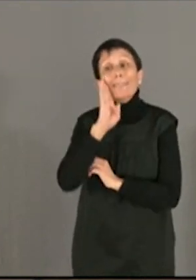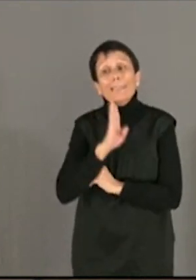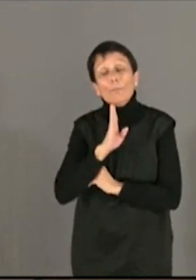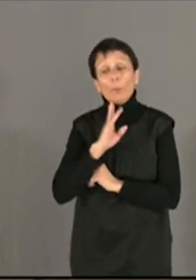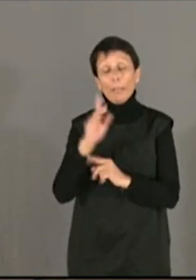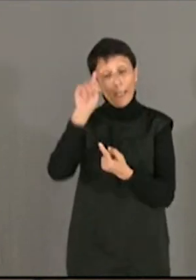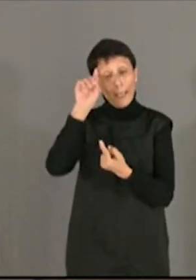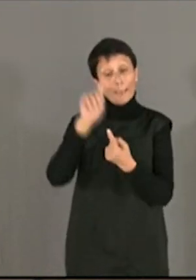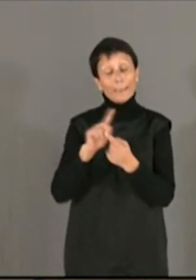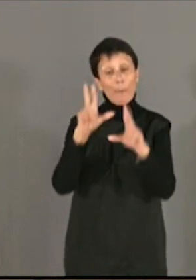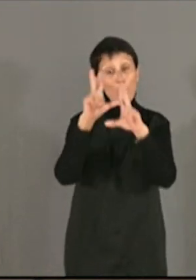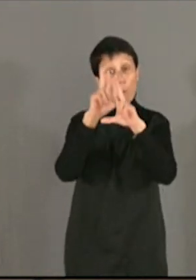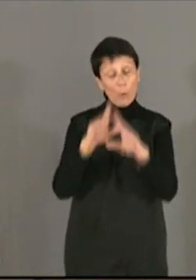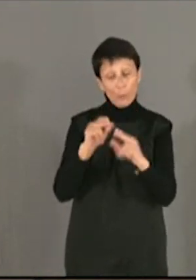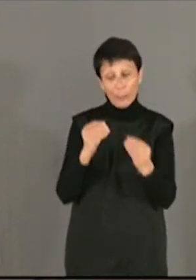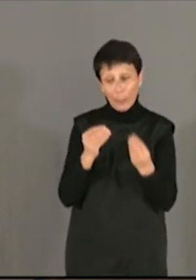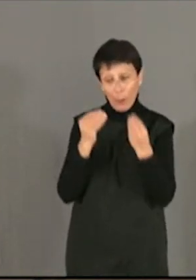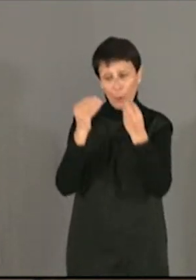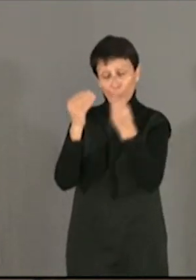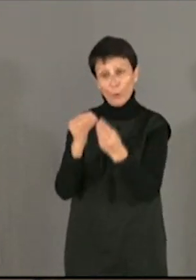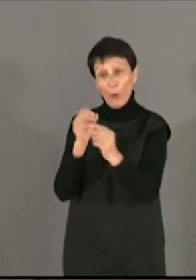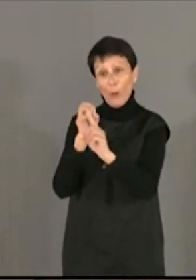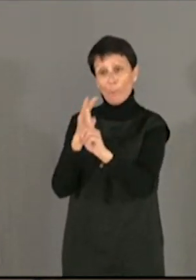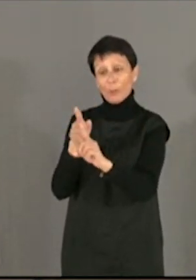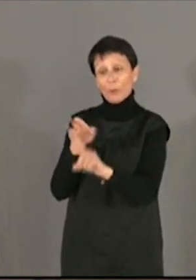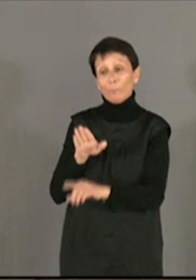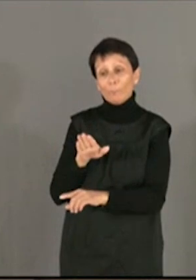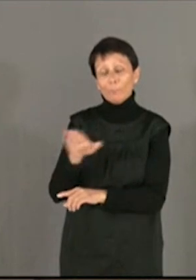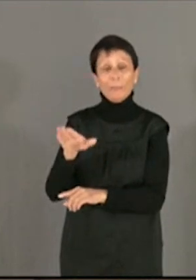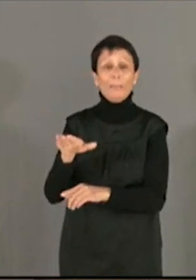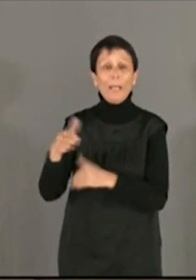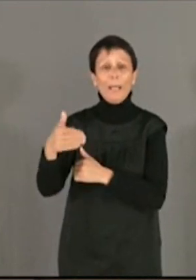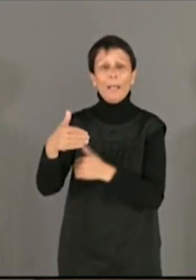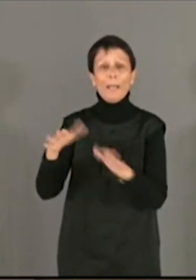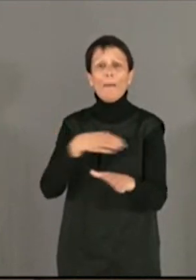la propreté soit confiée aux mairies de secteur, parce qu'il en va de l'efficacité.